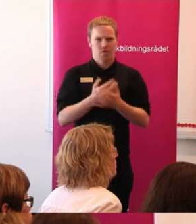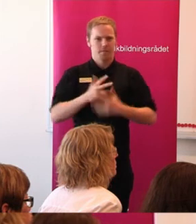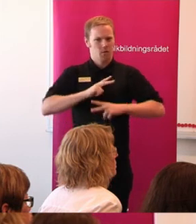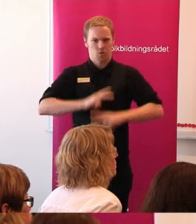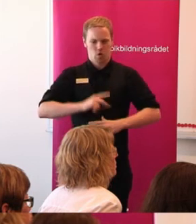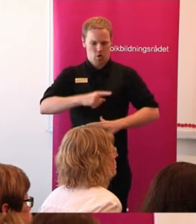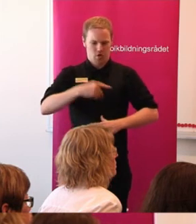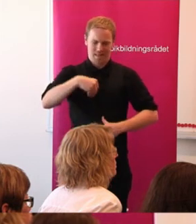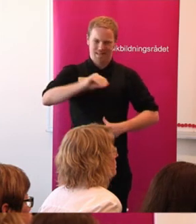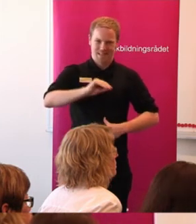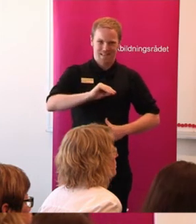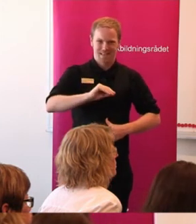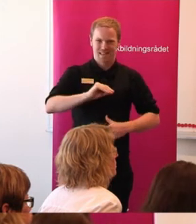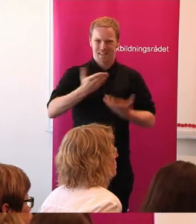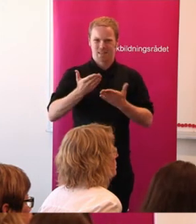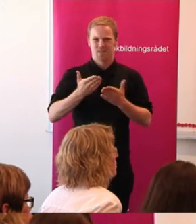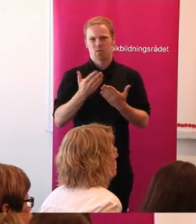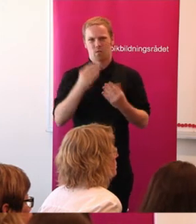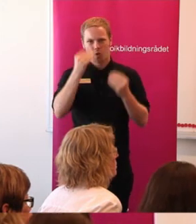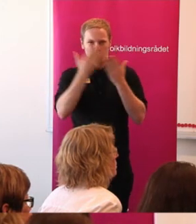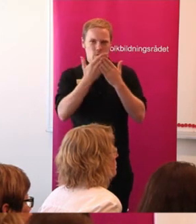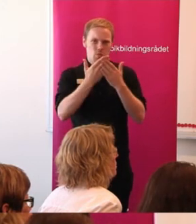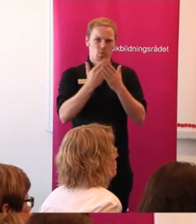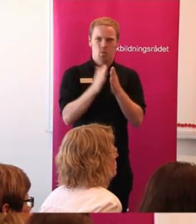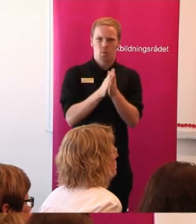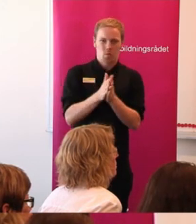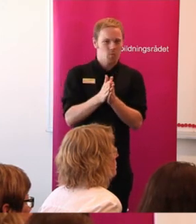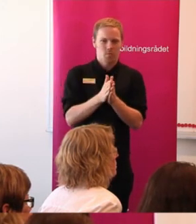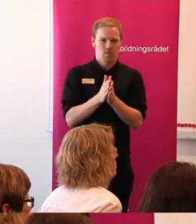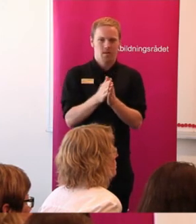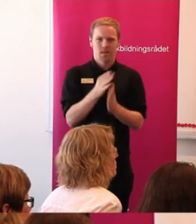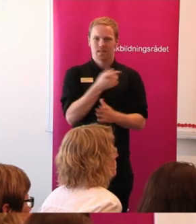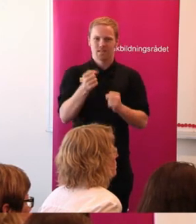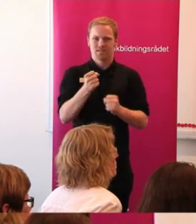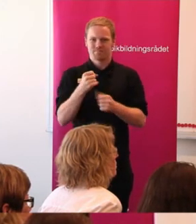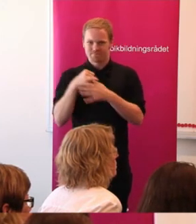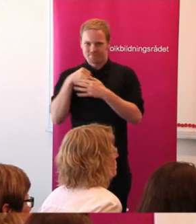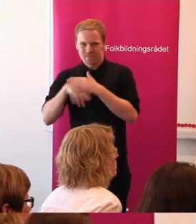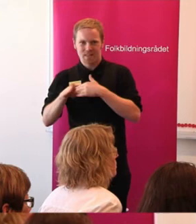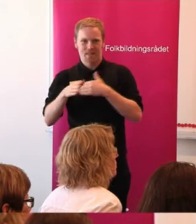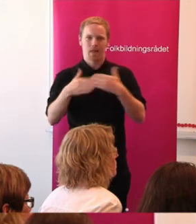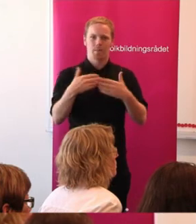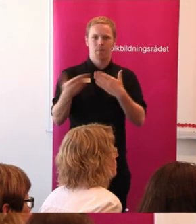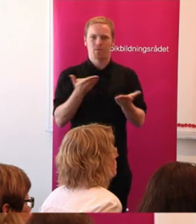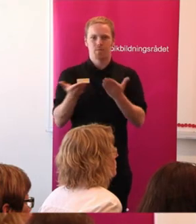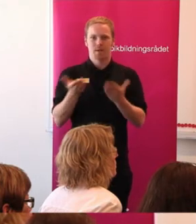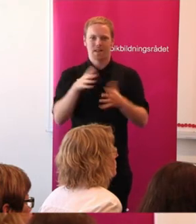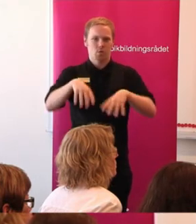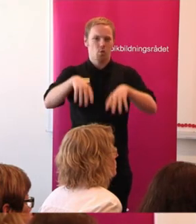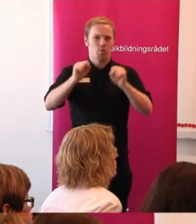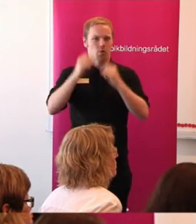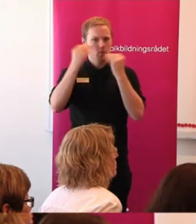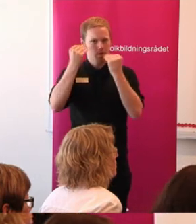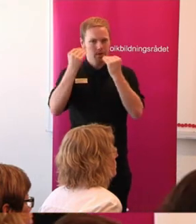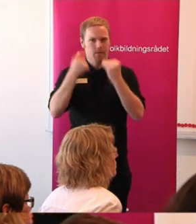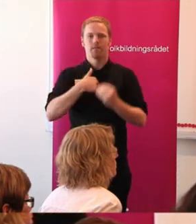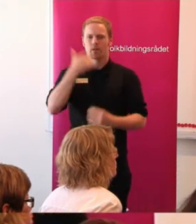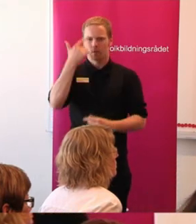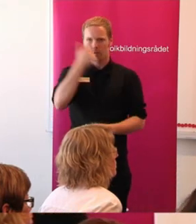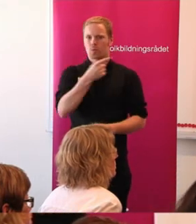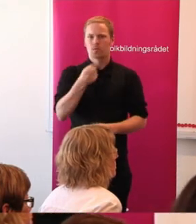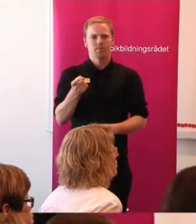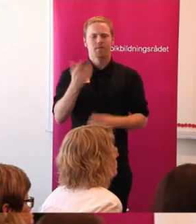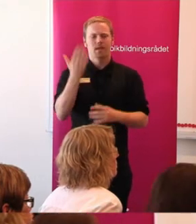om studiemotivation. Utan faktiskt ge in på Arbetsförmedlingens uppdragsutbildningar också. För jag tror att ni kan göra ett jättebra jobb där